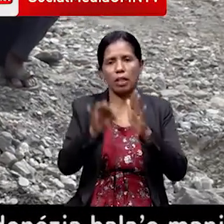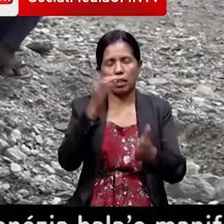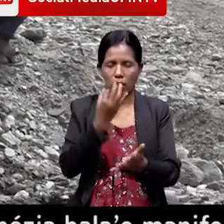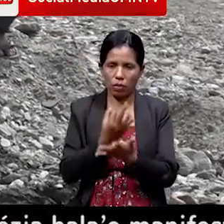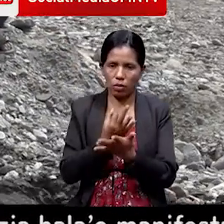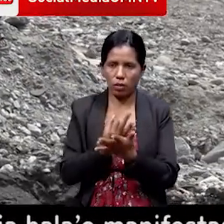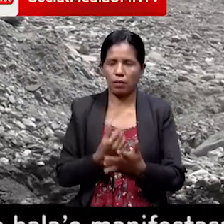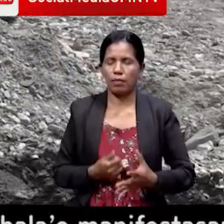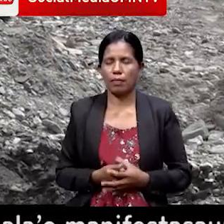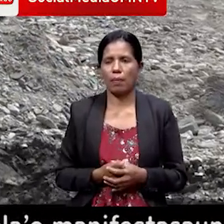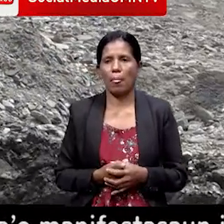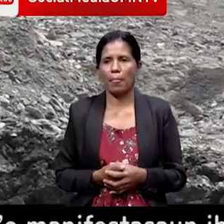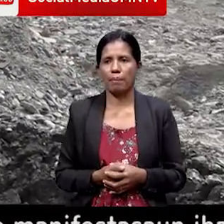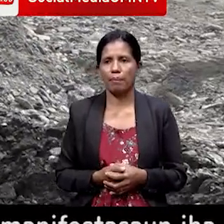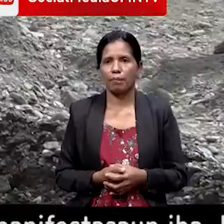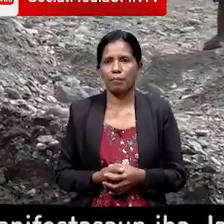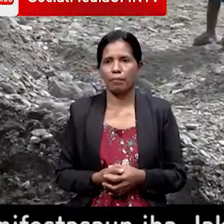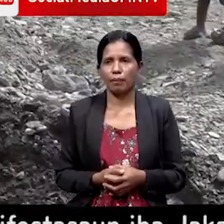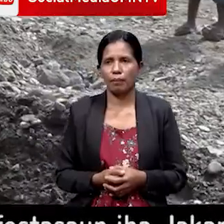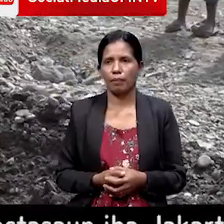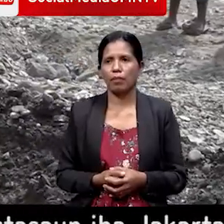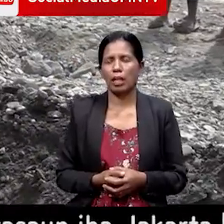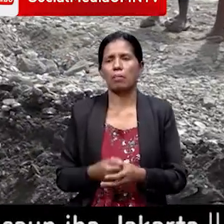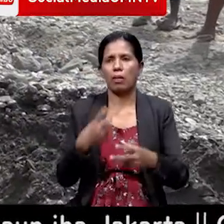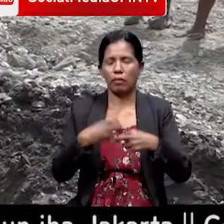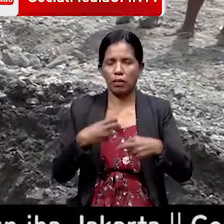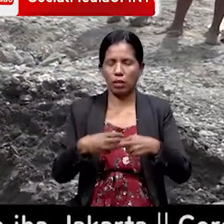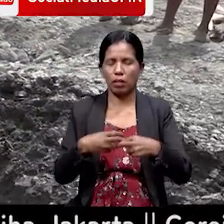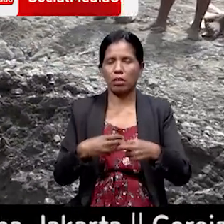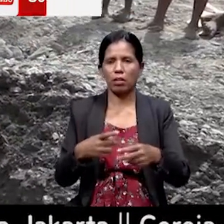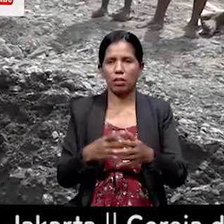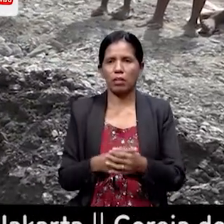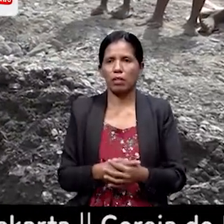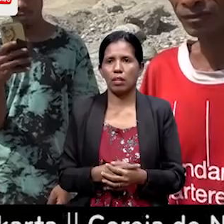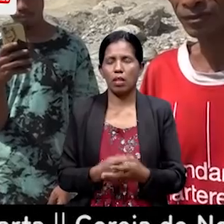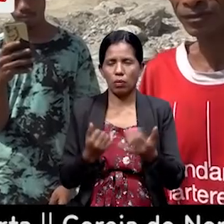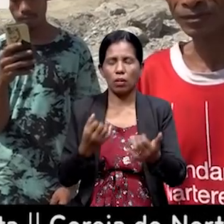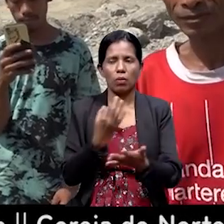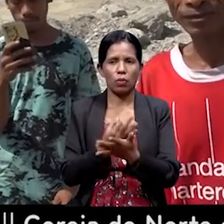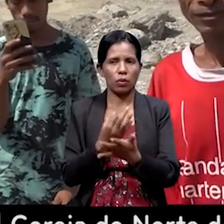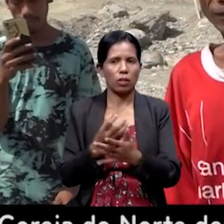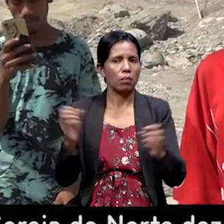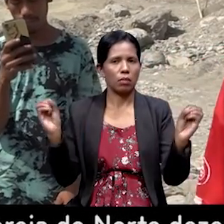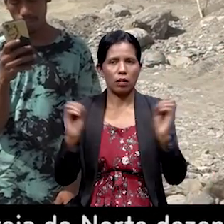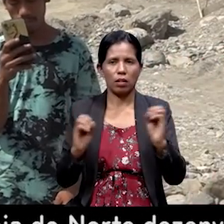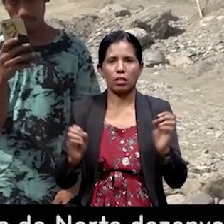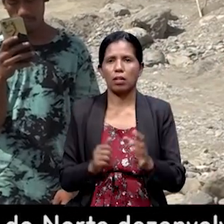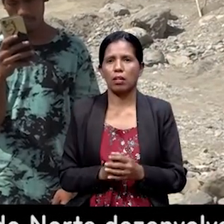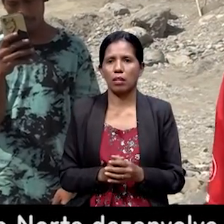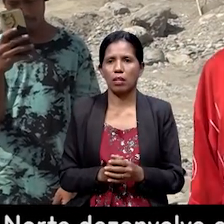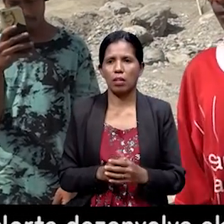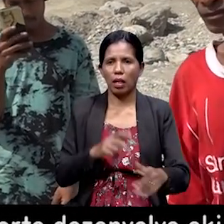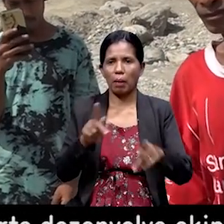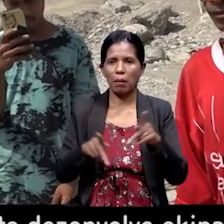amene susar araska tamba be agora mos be osan mos araska pois muatan mos araska nebe mat mai